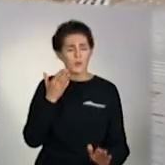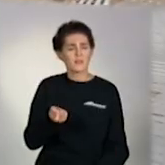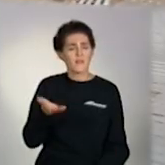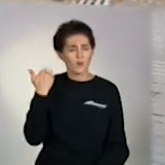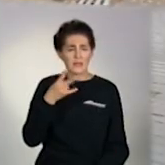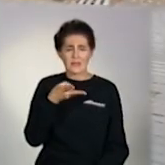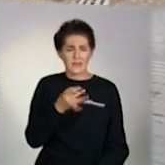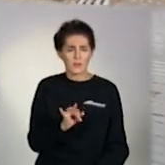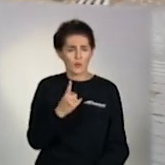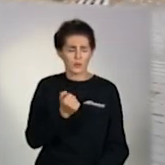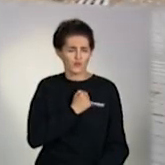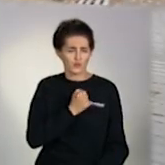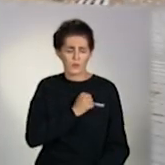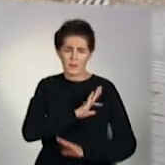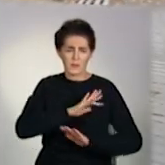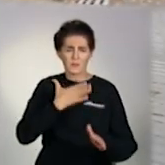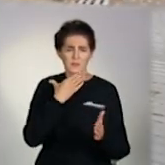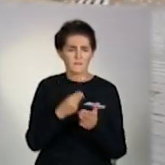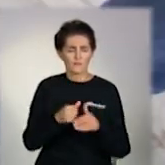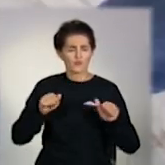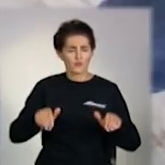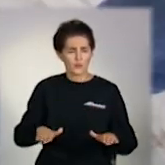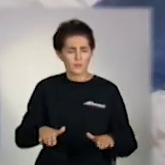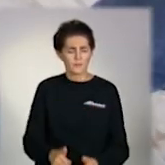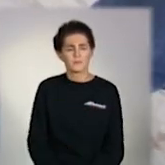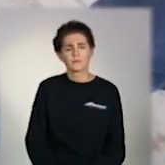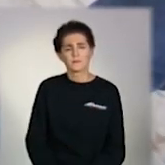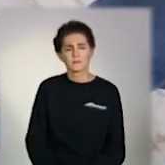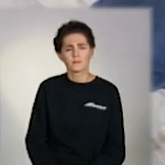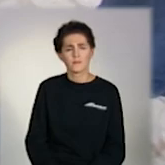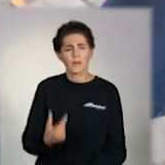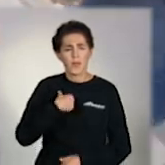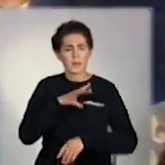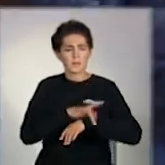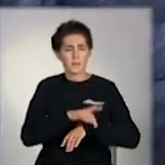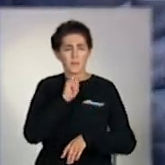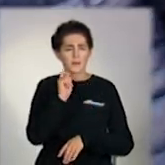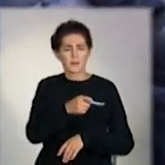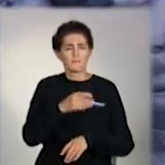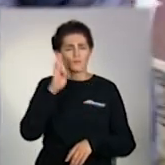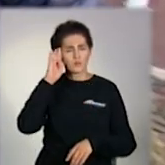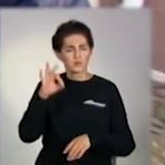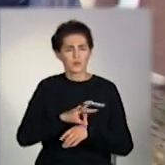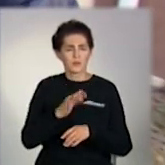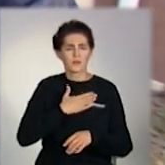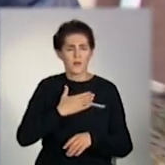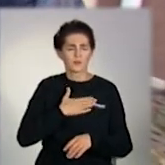разу не пошкодували про своє рішення. Я подарила браслет мужу на годовщину, свадьбу